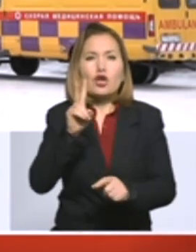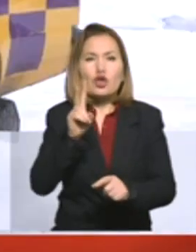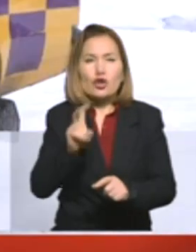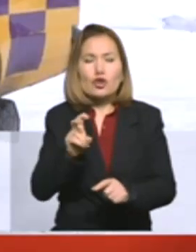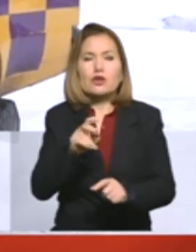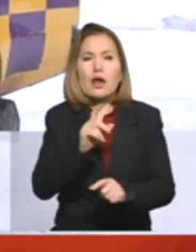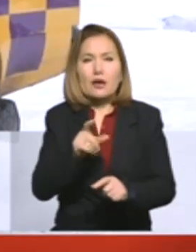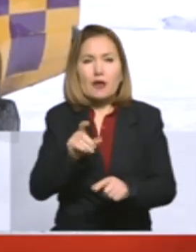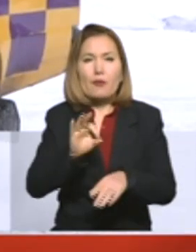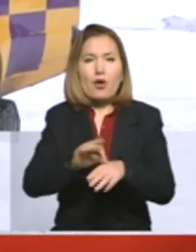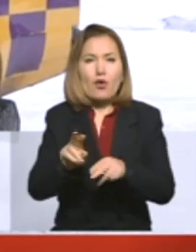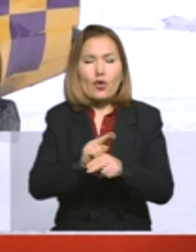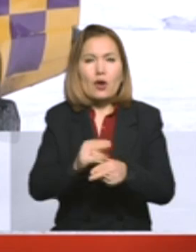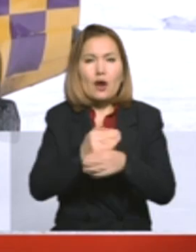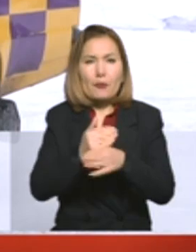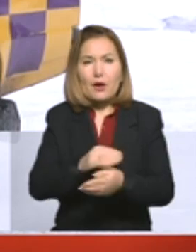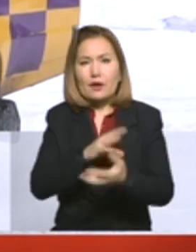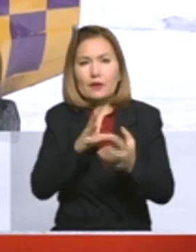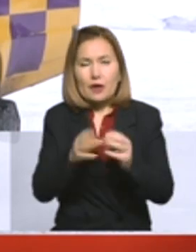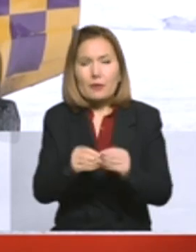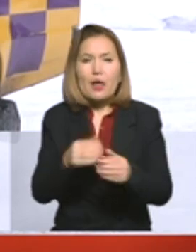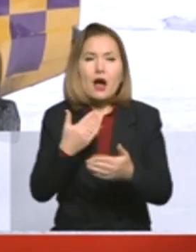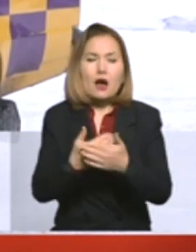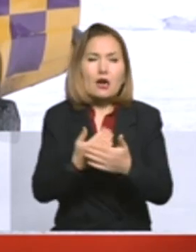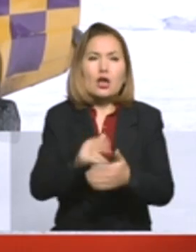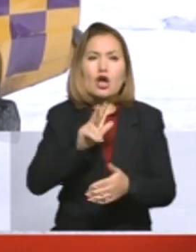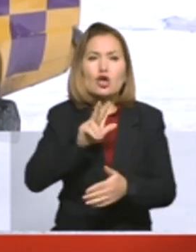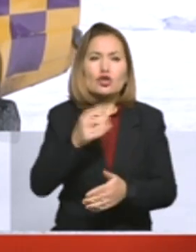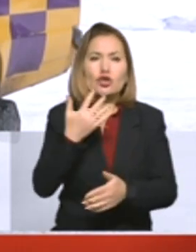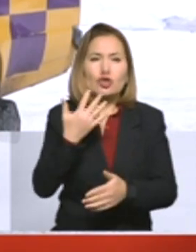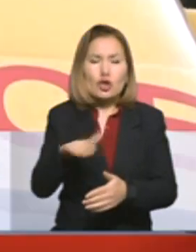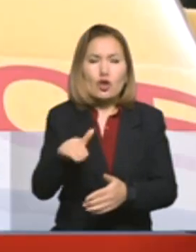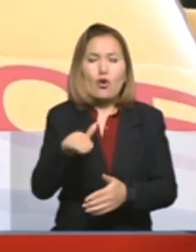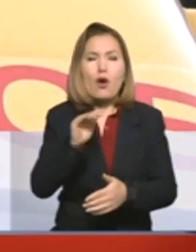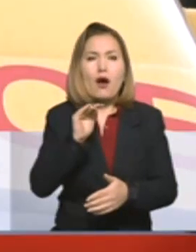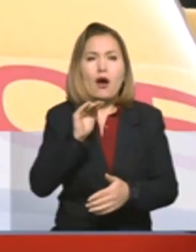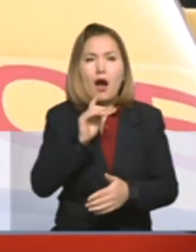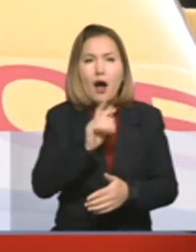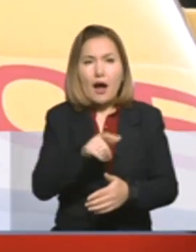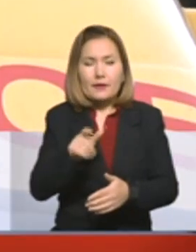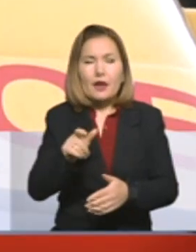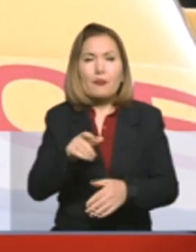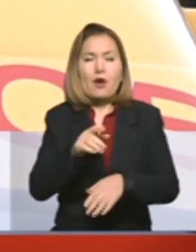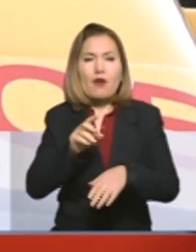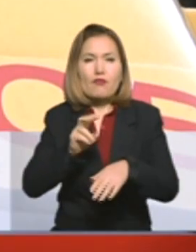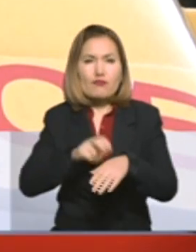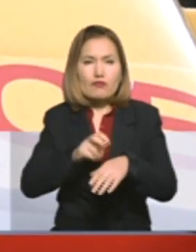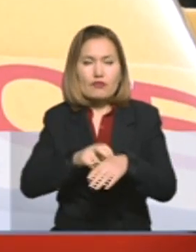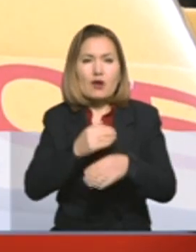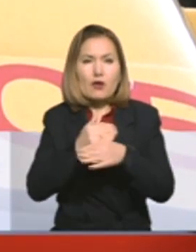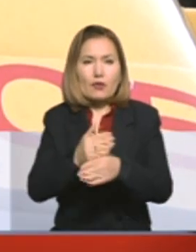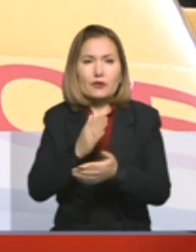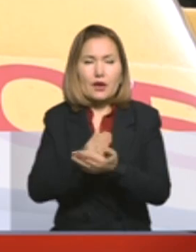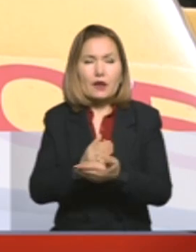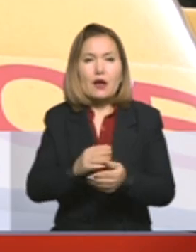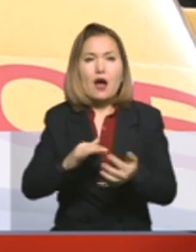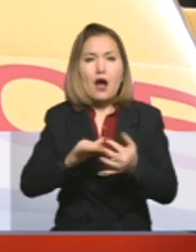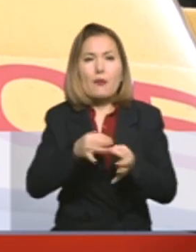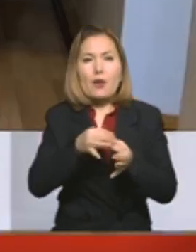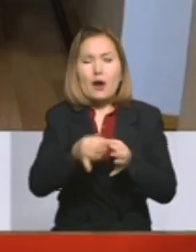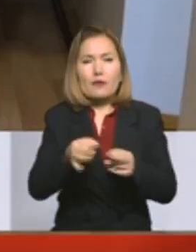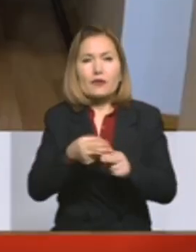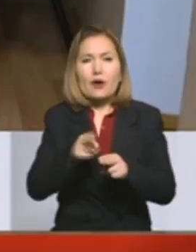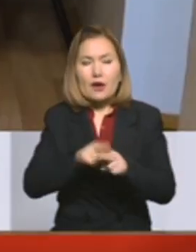қабылдауға арналған. Ал іс жүзінде күніне орта есеппен 350-ге жуық тұрғын дәрігерлер көмегіне жүгінеді. Бескөл ауылының тұрғыны